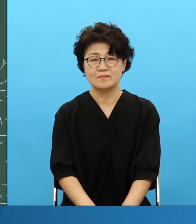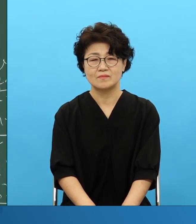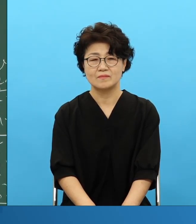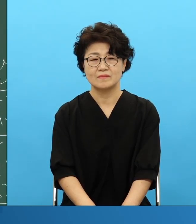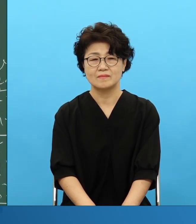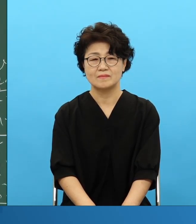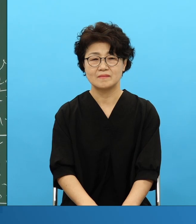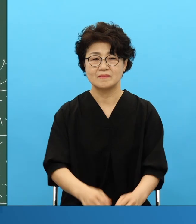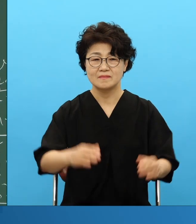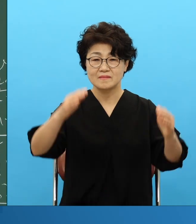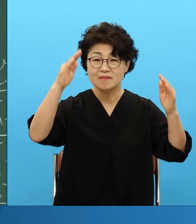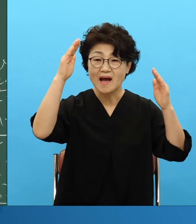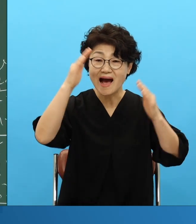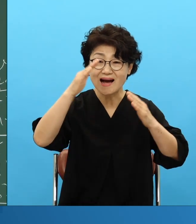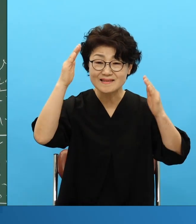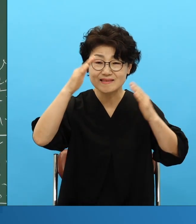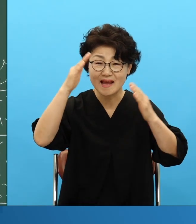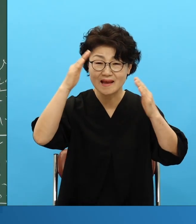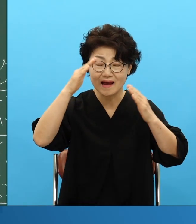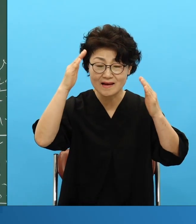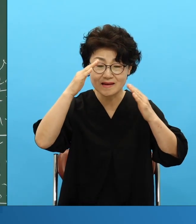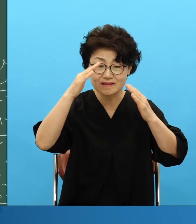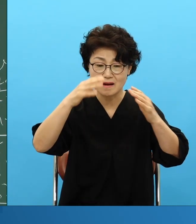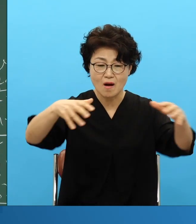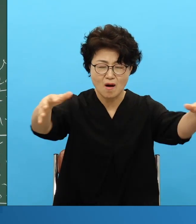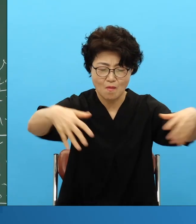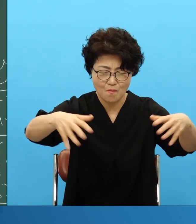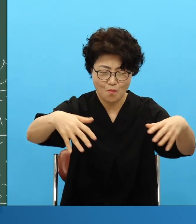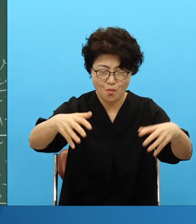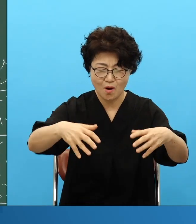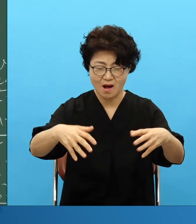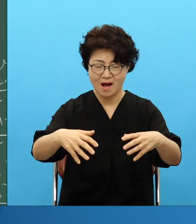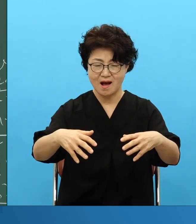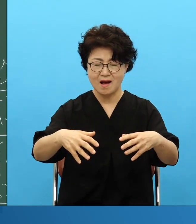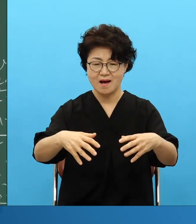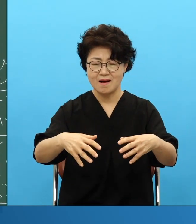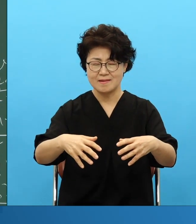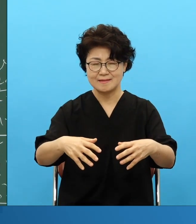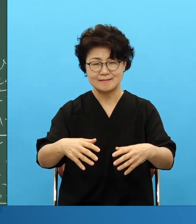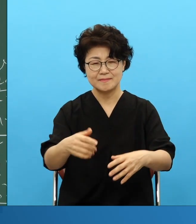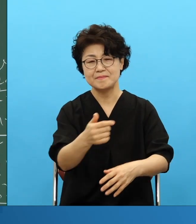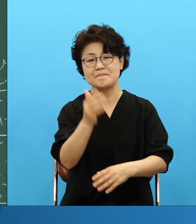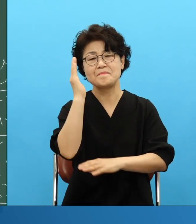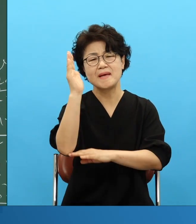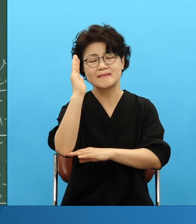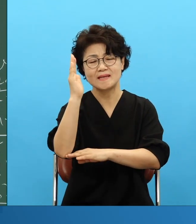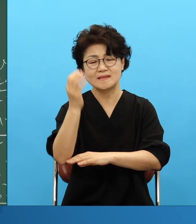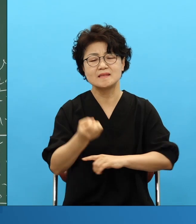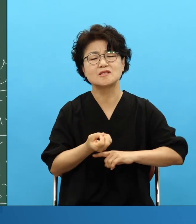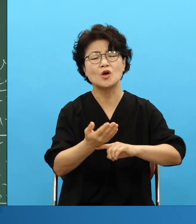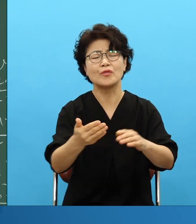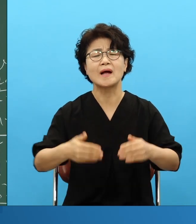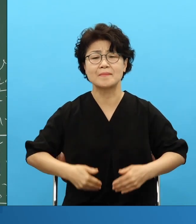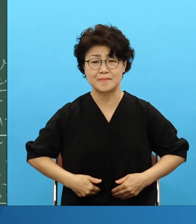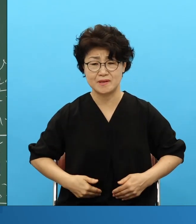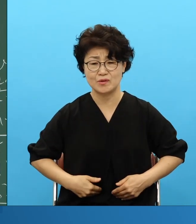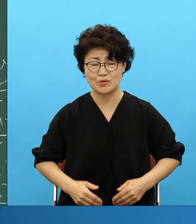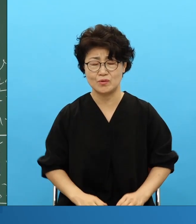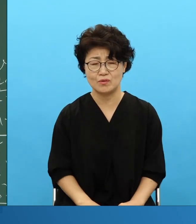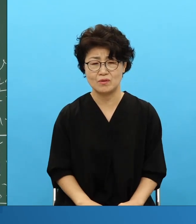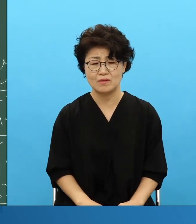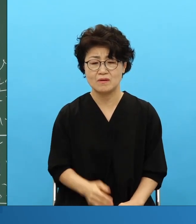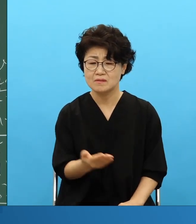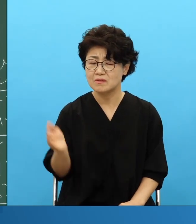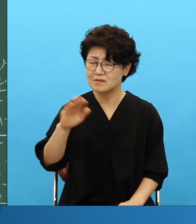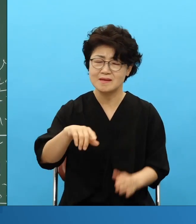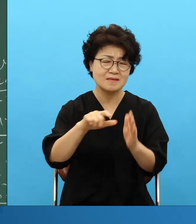얘기해야 되는데 그 시간이 전혀 없는 거예요. And the situation of the high school students, even before that, we need to gather them and relay this message, but there's